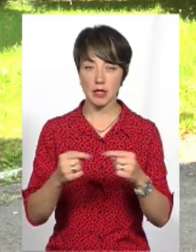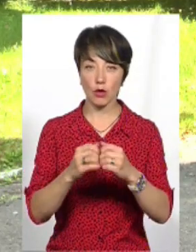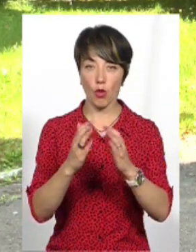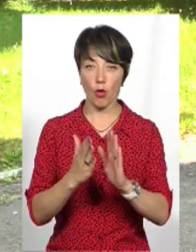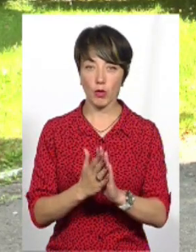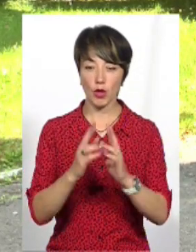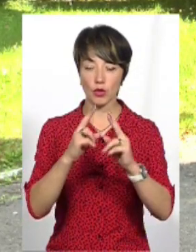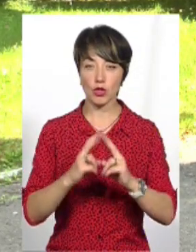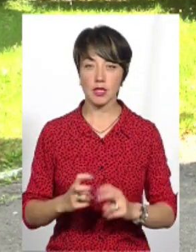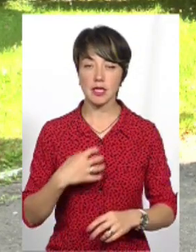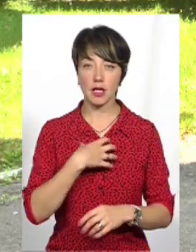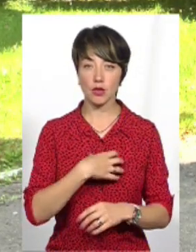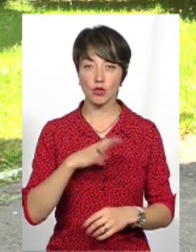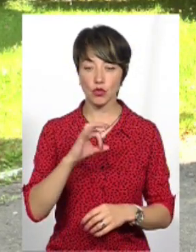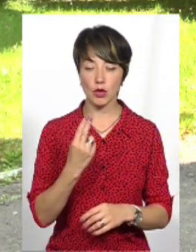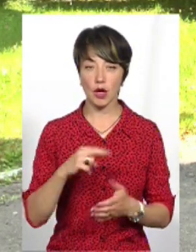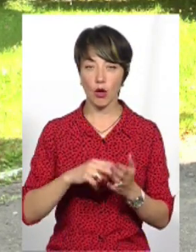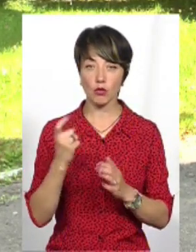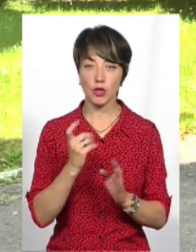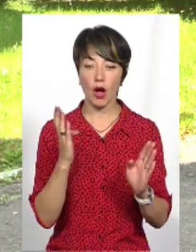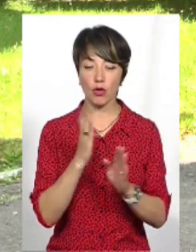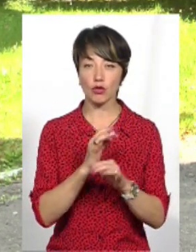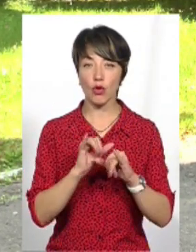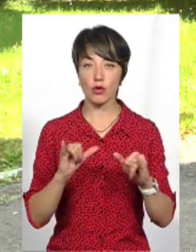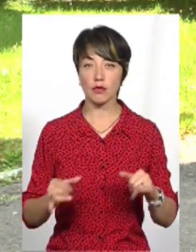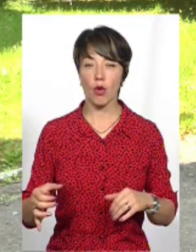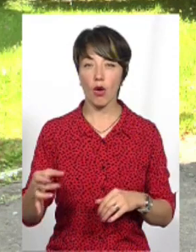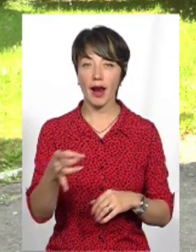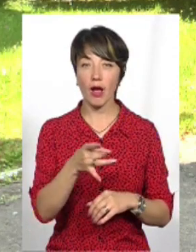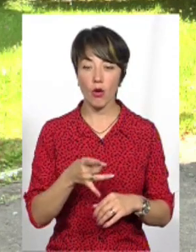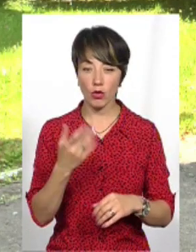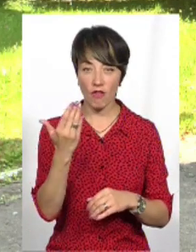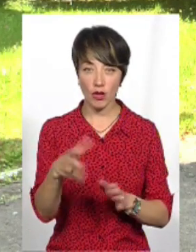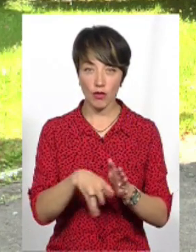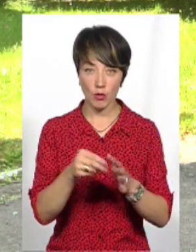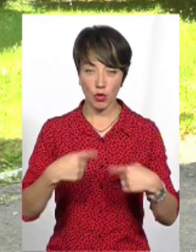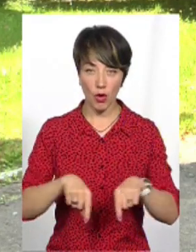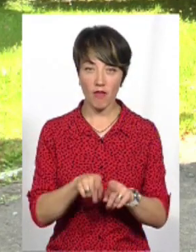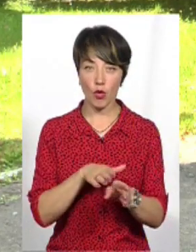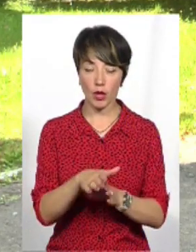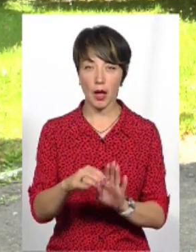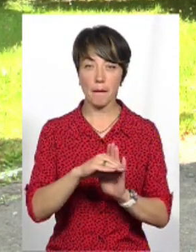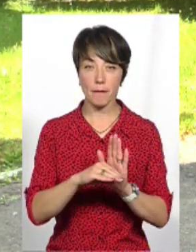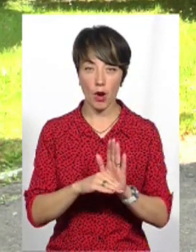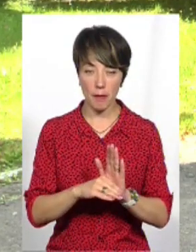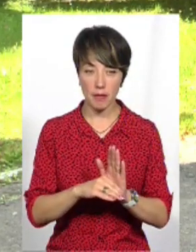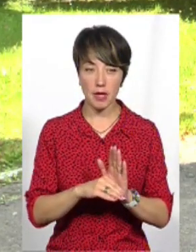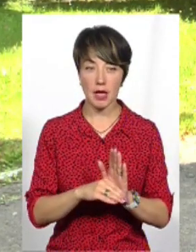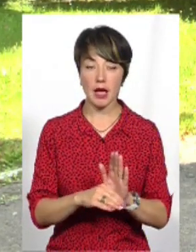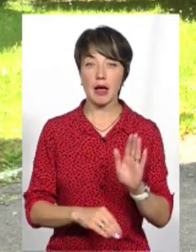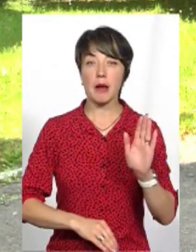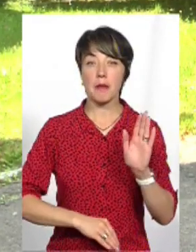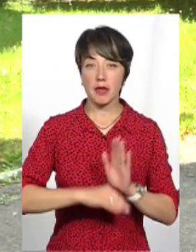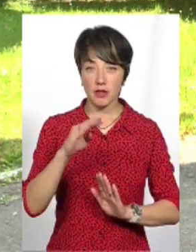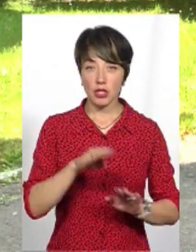дослідження стратегічного, соціально-економічного та екологічного розвитку регіону виборчого округу. Виконання програми, цитую, підвищить рівень життя